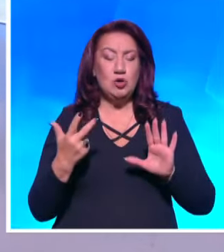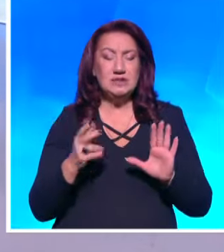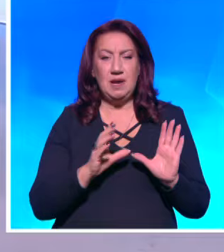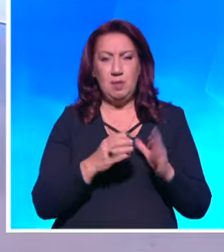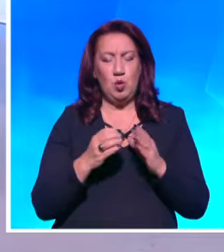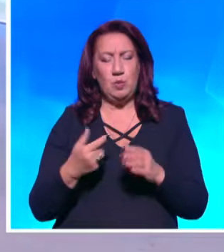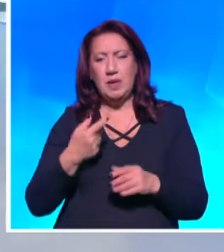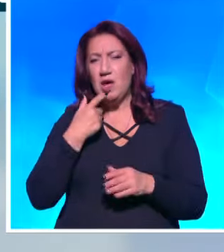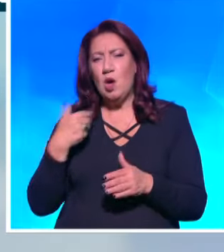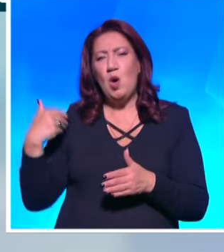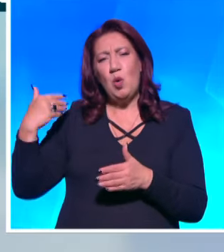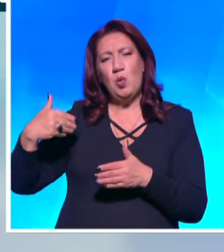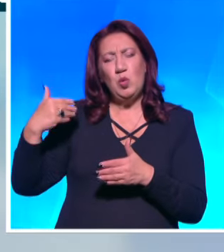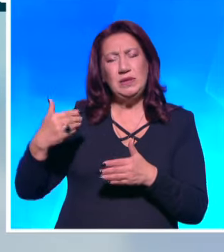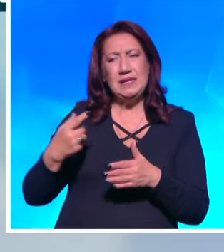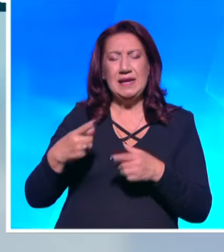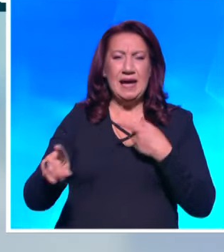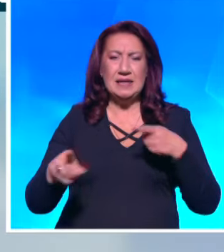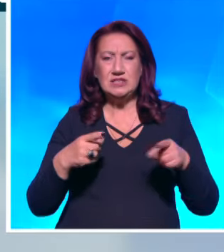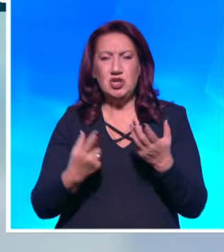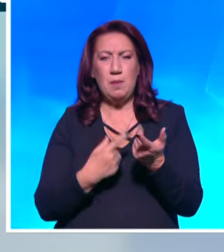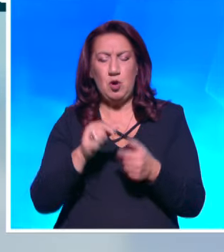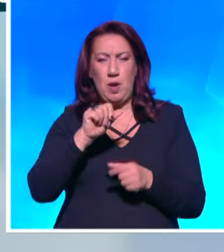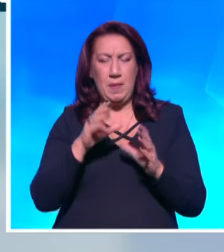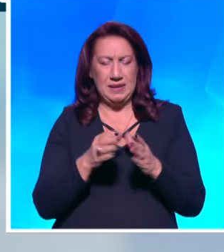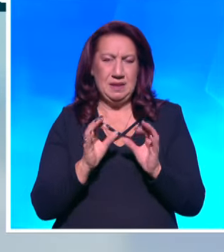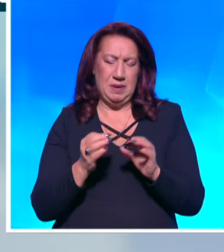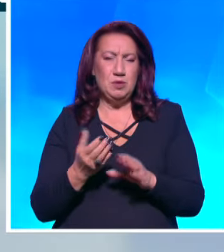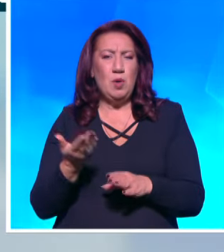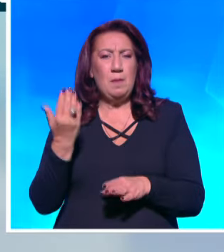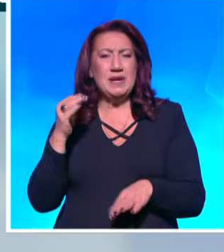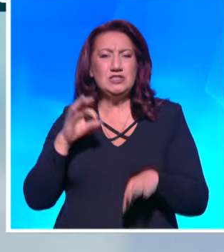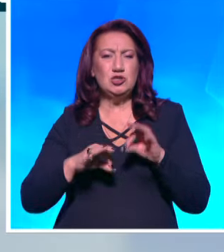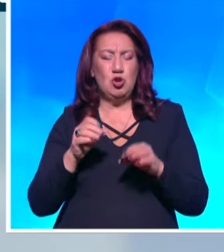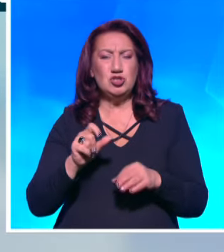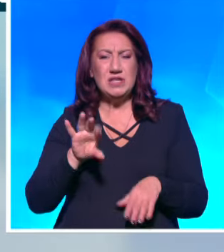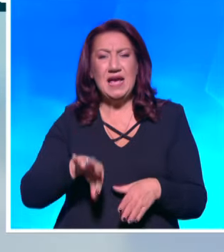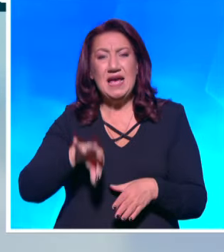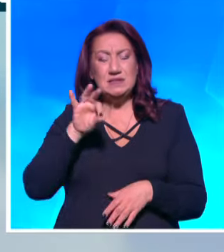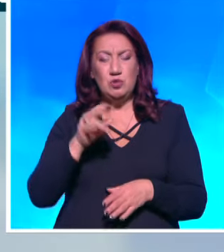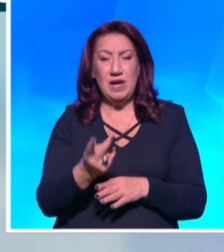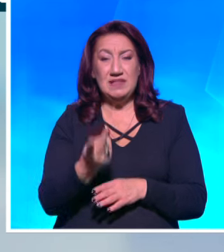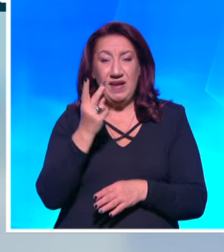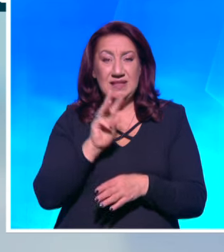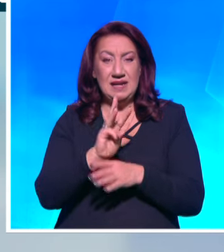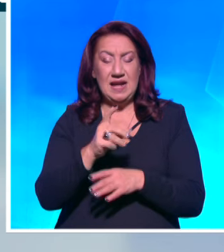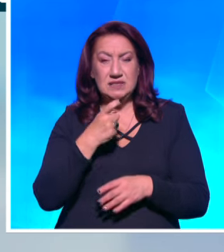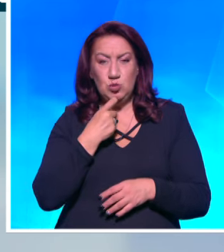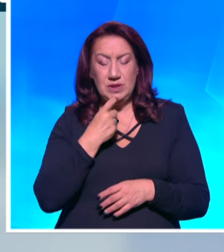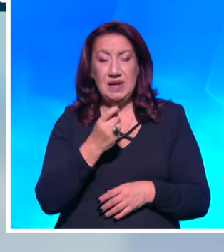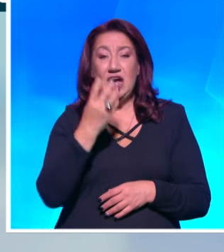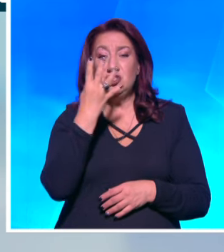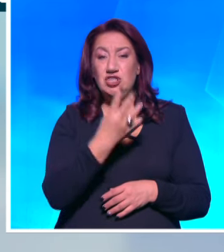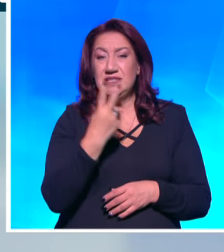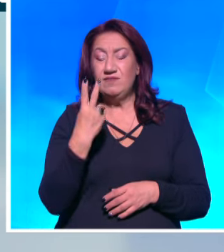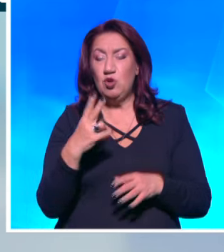годините фрагментацията е била различна. Така, например, след предсрочните избори през 2013 година 42-я